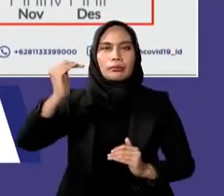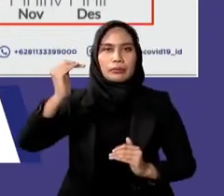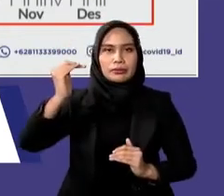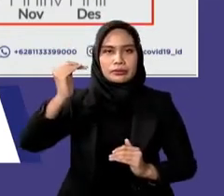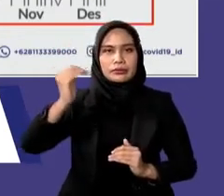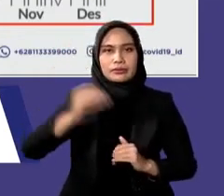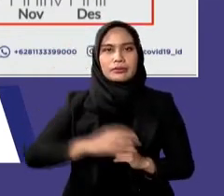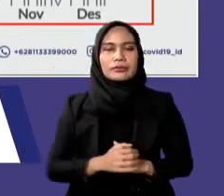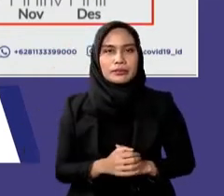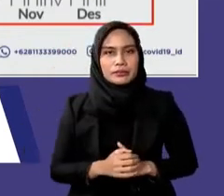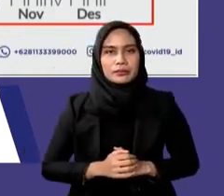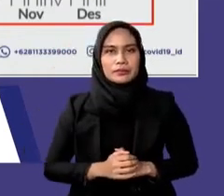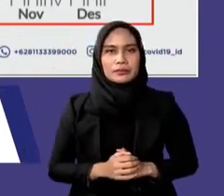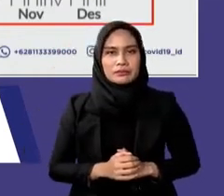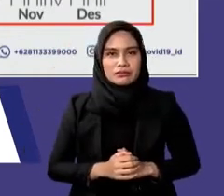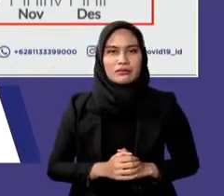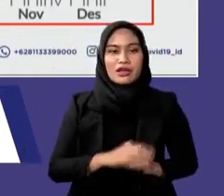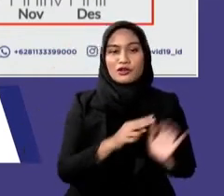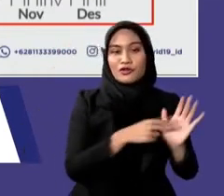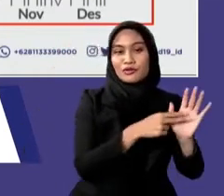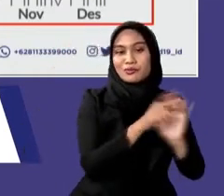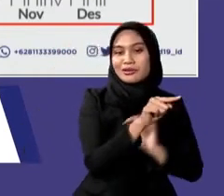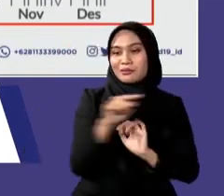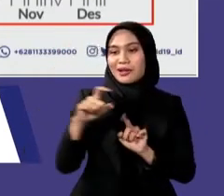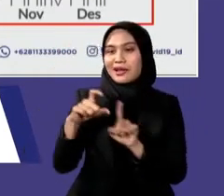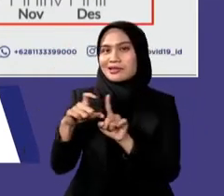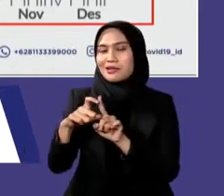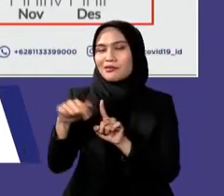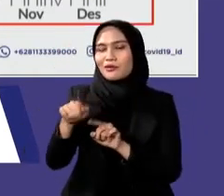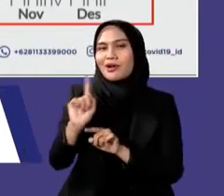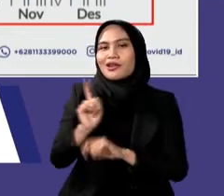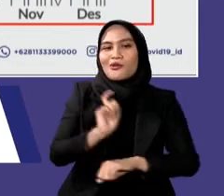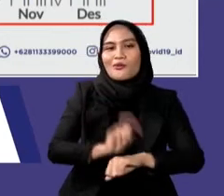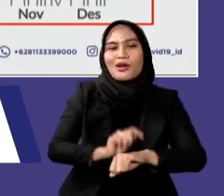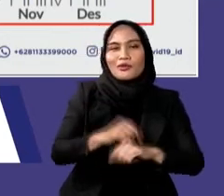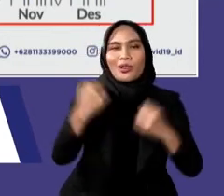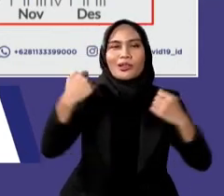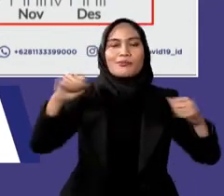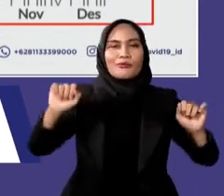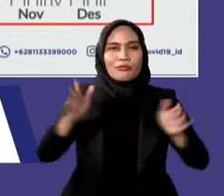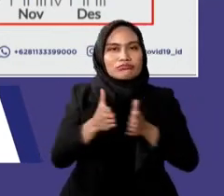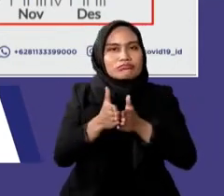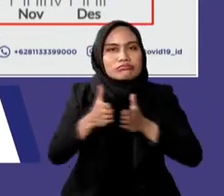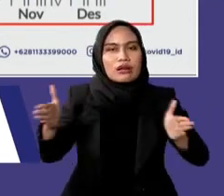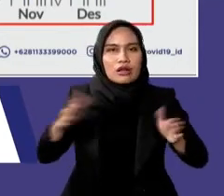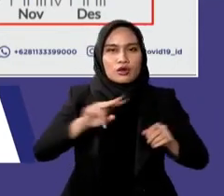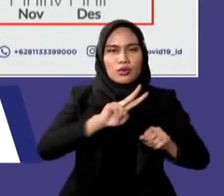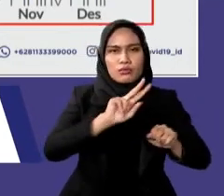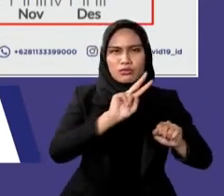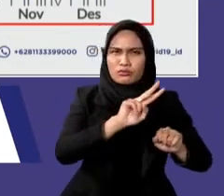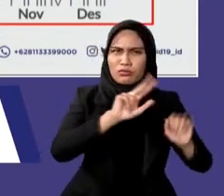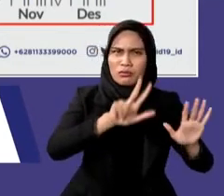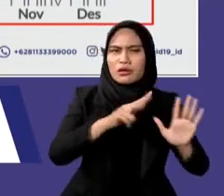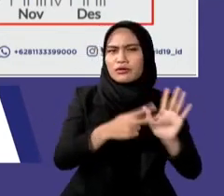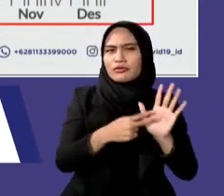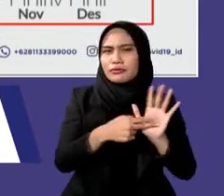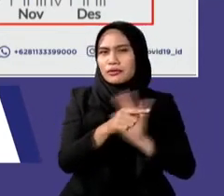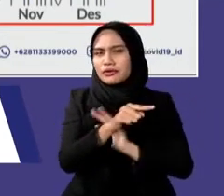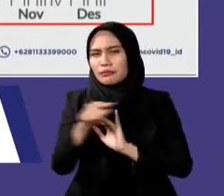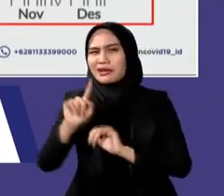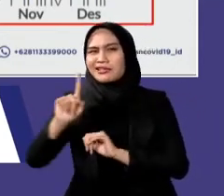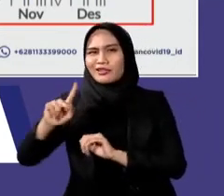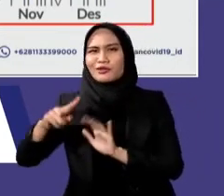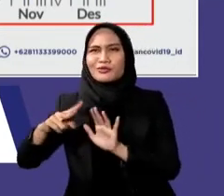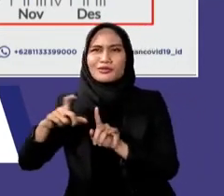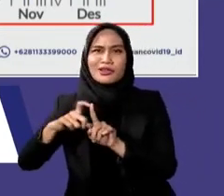Pada periode ini, kita sempat melewati event libur panjang 28 Oktober hingga 1 November